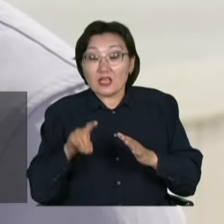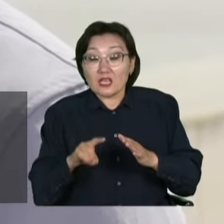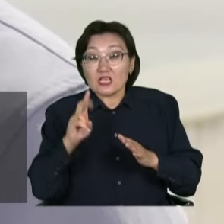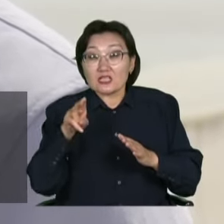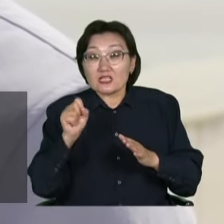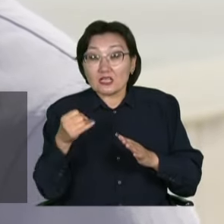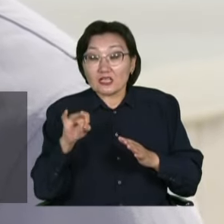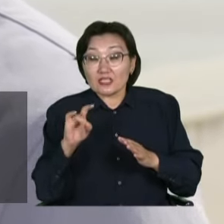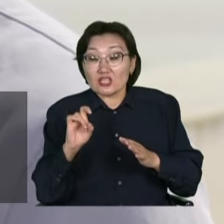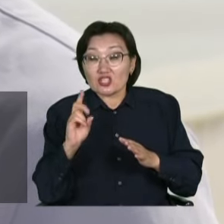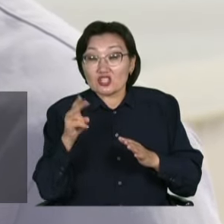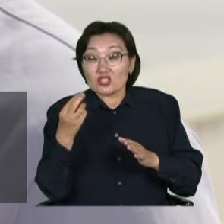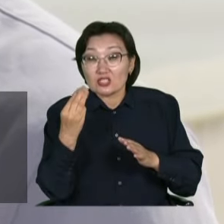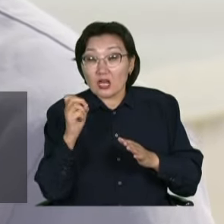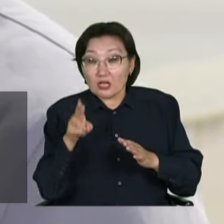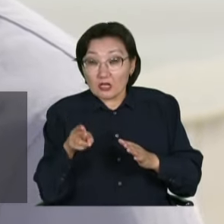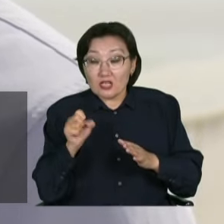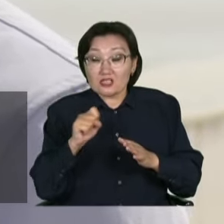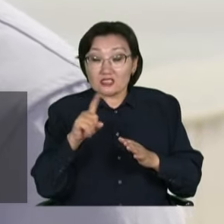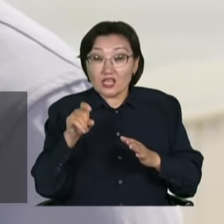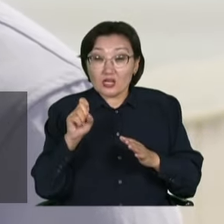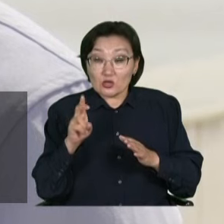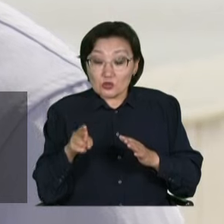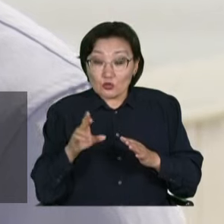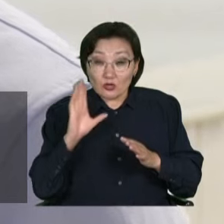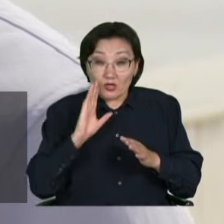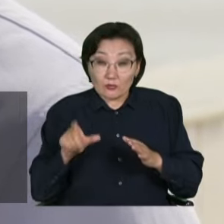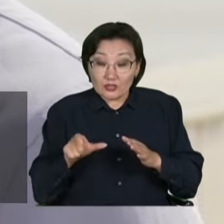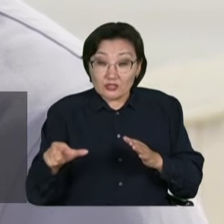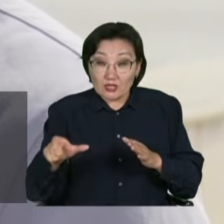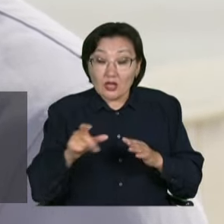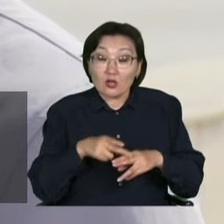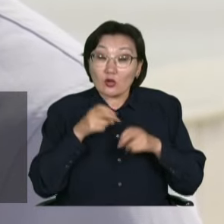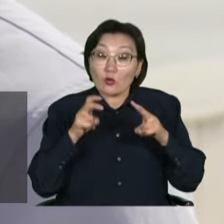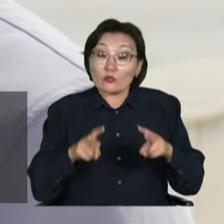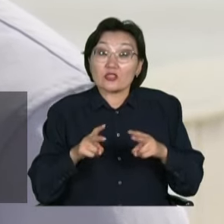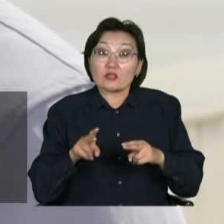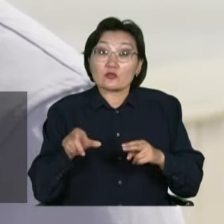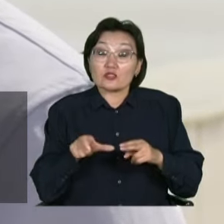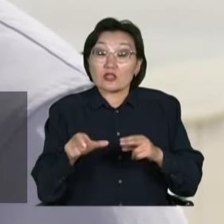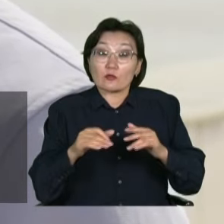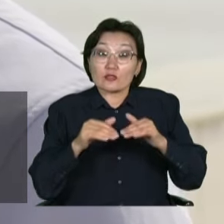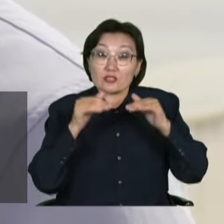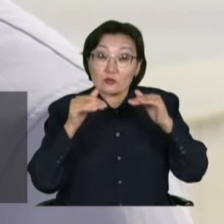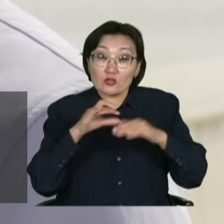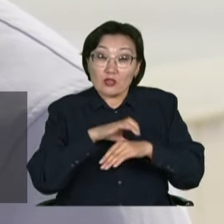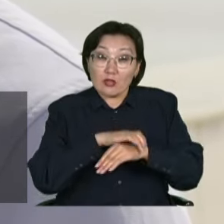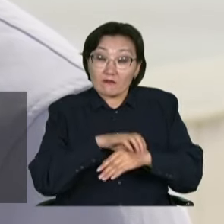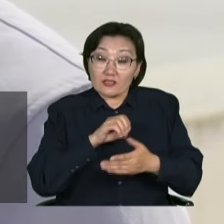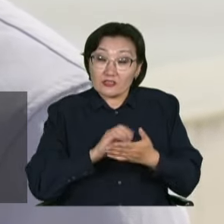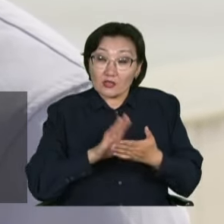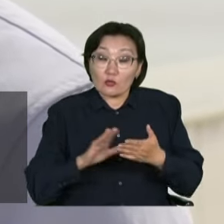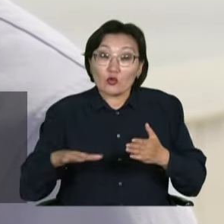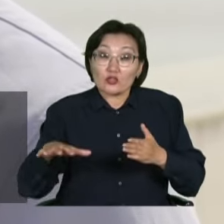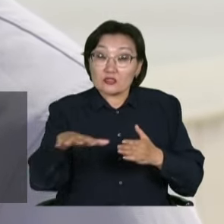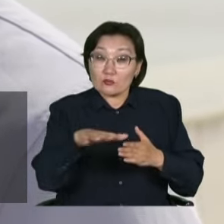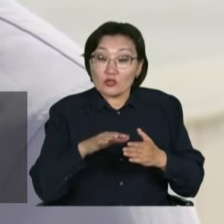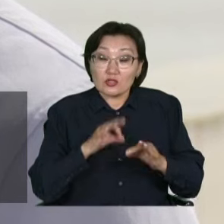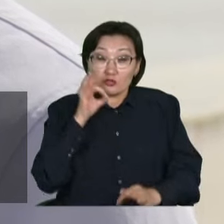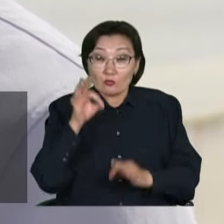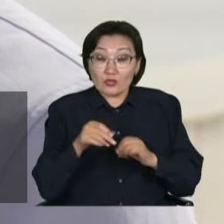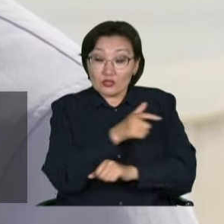ауылдық округтері және Сокалок, Сарыөзек арналары қауіпті аймақтарға жатады. Сол себепті Жайық өзенінің көтерілу фактісі тіркелмесе де, ол аумақтарда тәулік